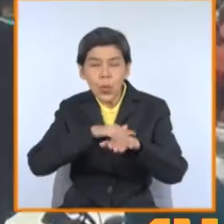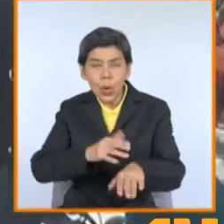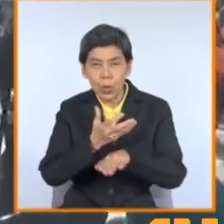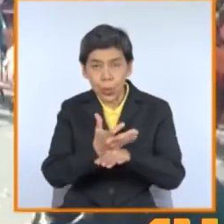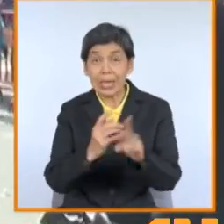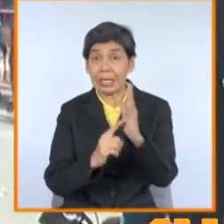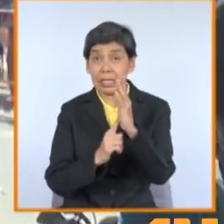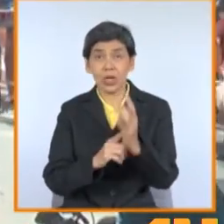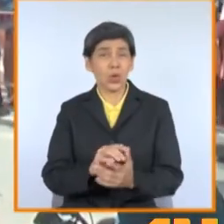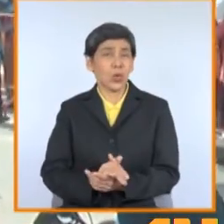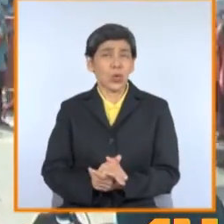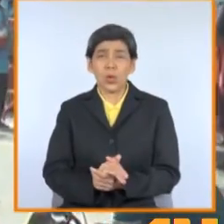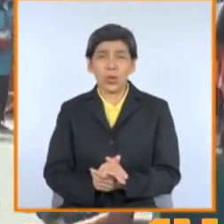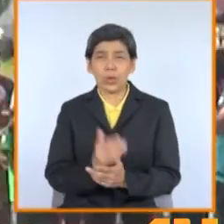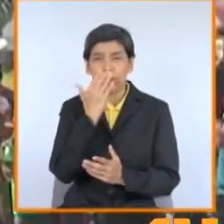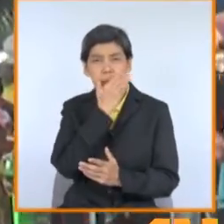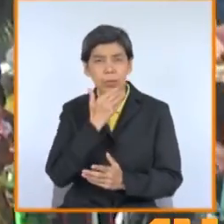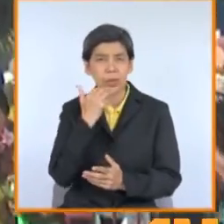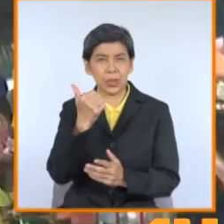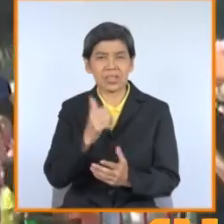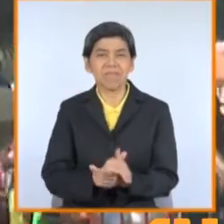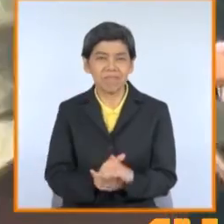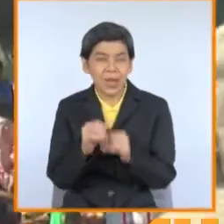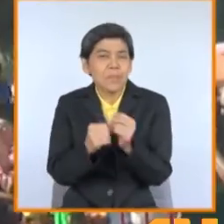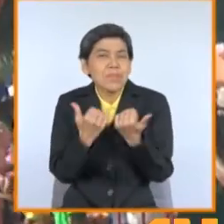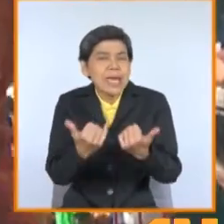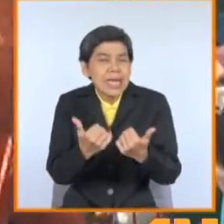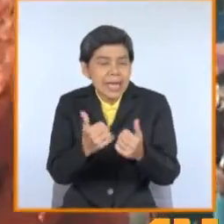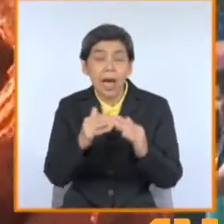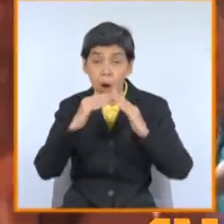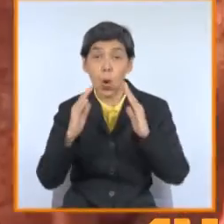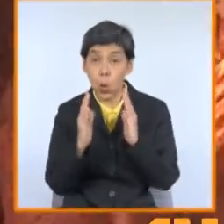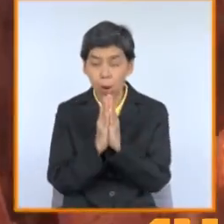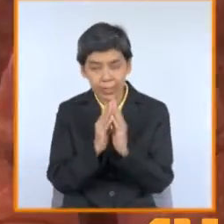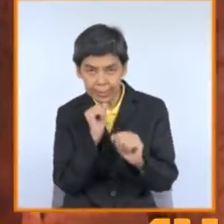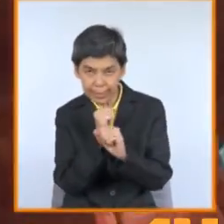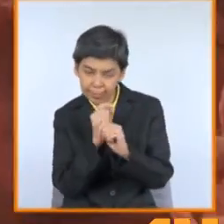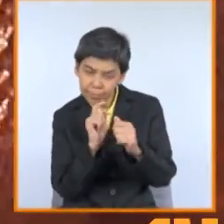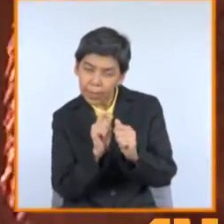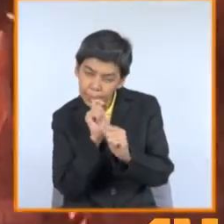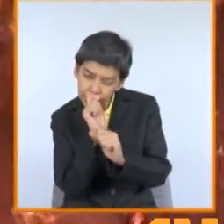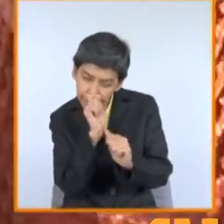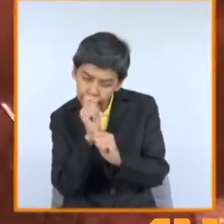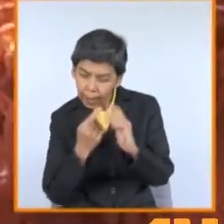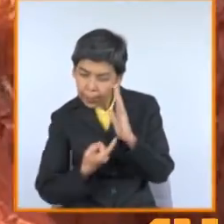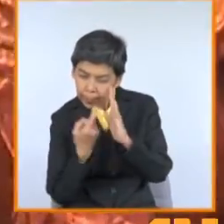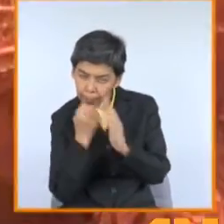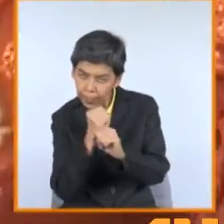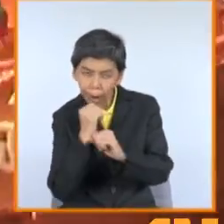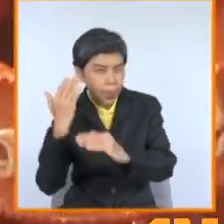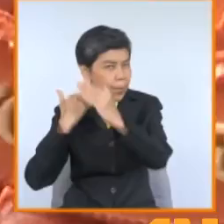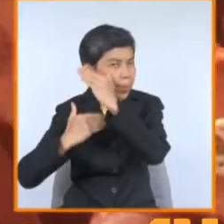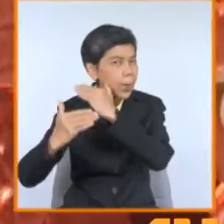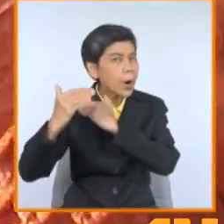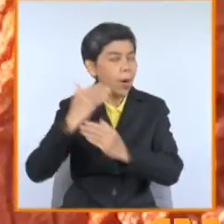ำปีนี้สวยงามอลังการเป็นอย่างมากค่ะปีนี้แต่ละคุ้มวัดเน้นประดิษฐ์แกะสลักเรื่องราวพุทธประวัติและการเ